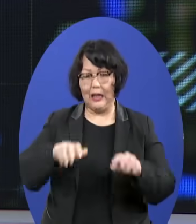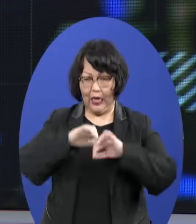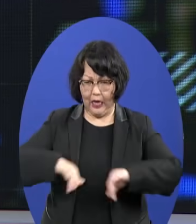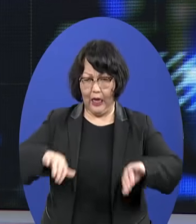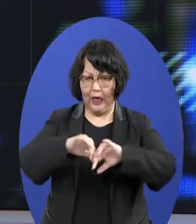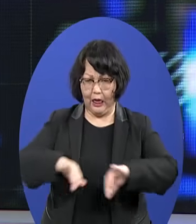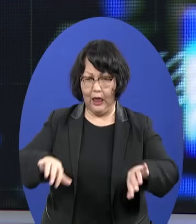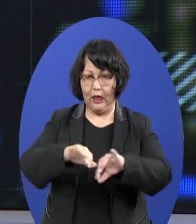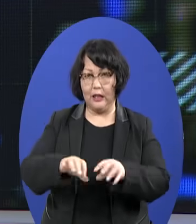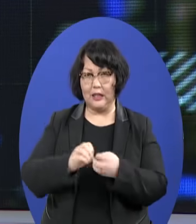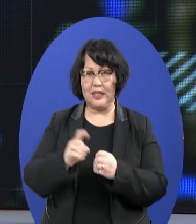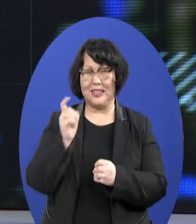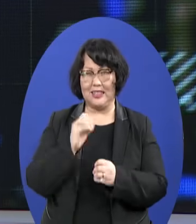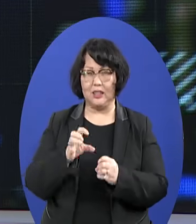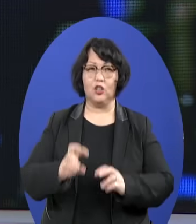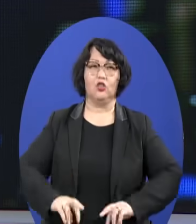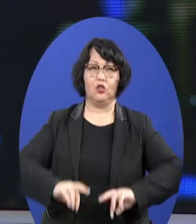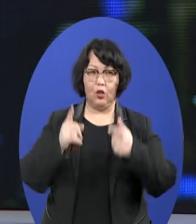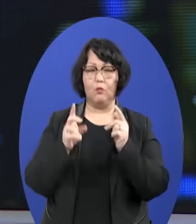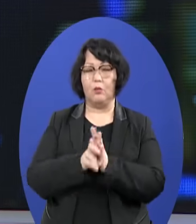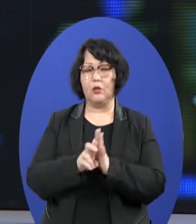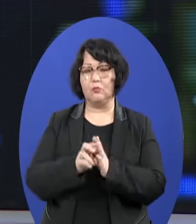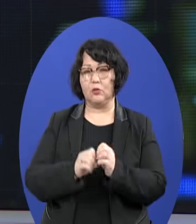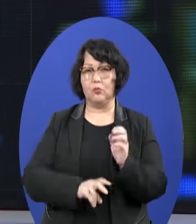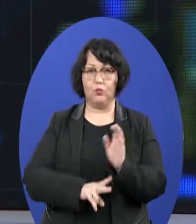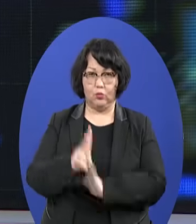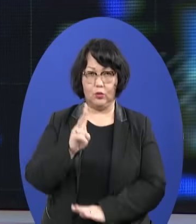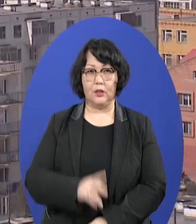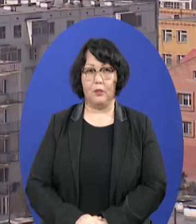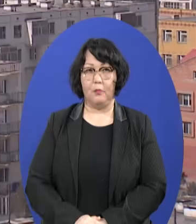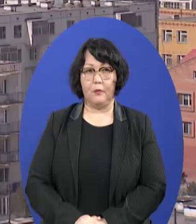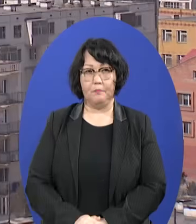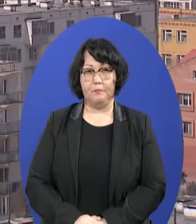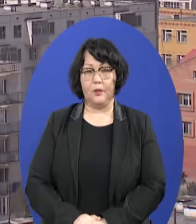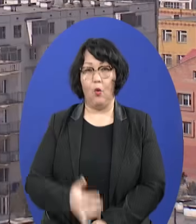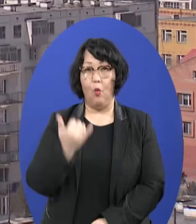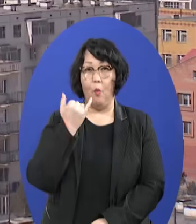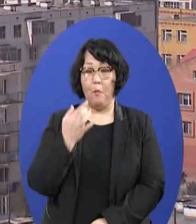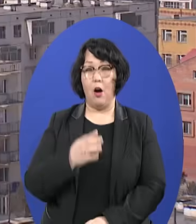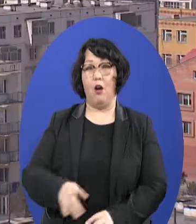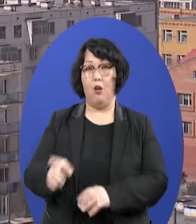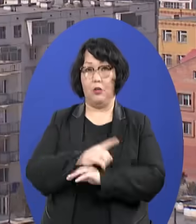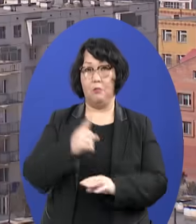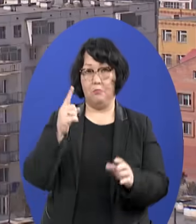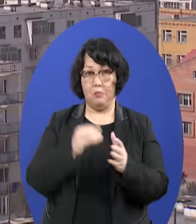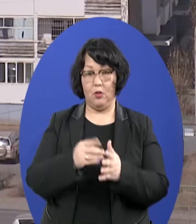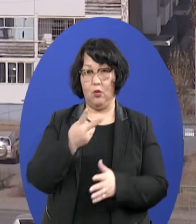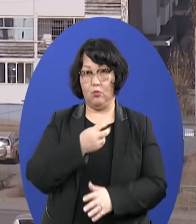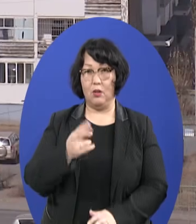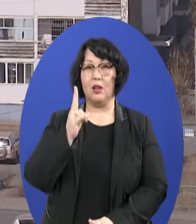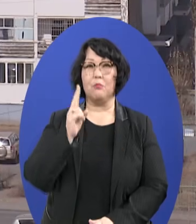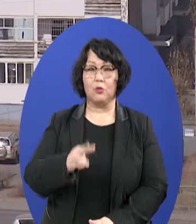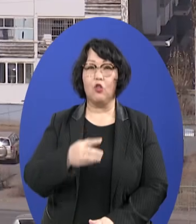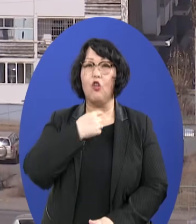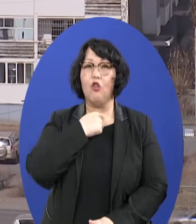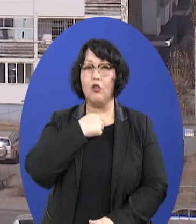хийдэг байдлыг халах боломж бүрдэх юм байна. Улаанбаатар хотын хэмжээнд 1200 орчим километр дулааны шугам